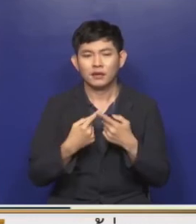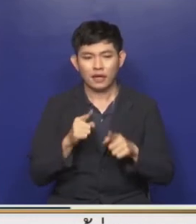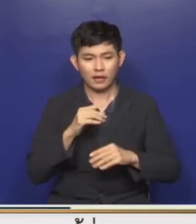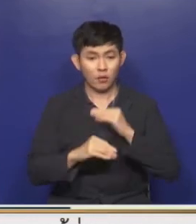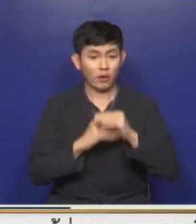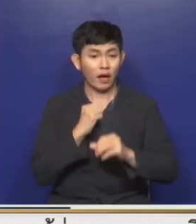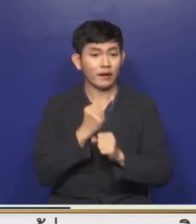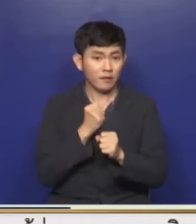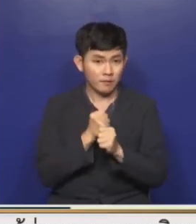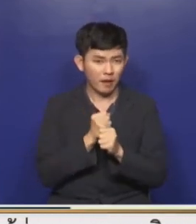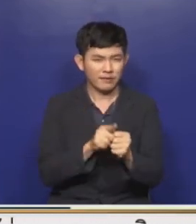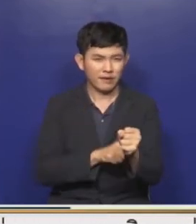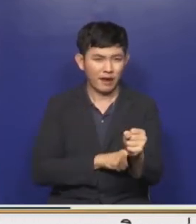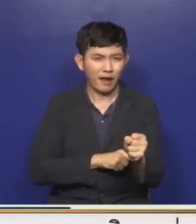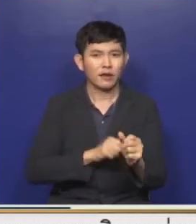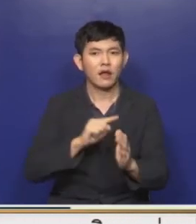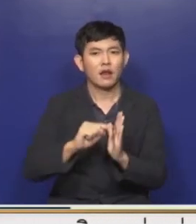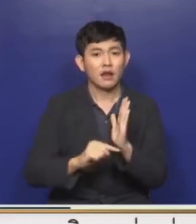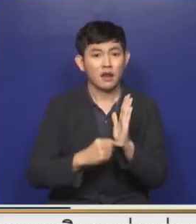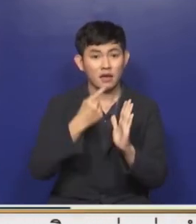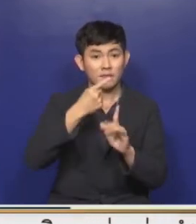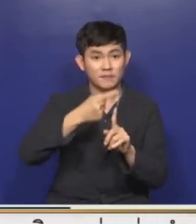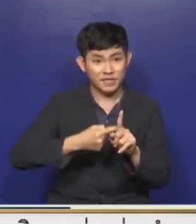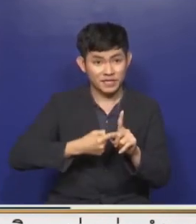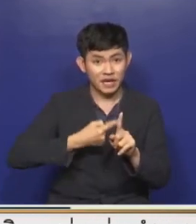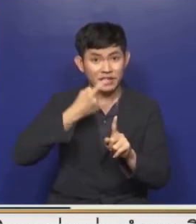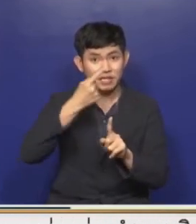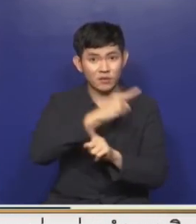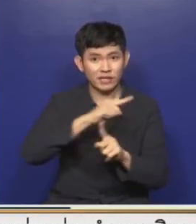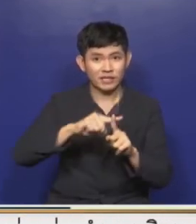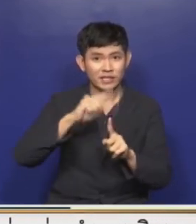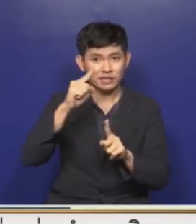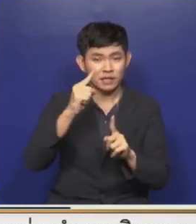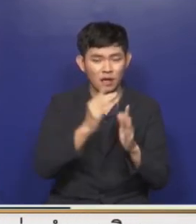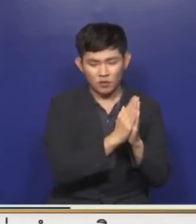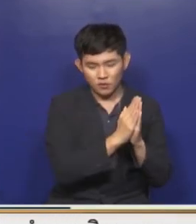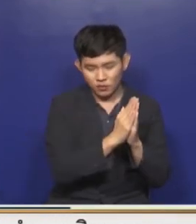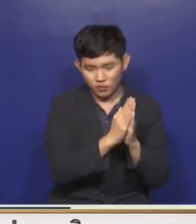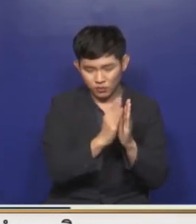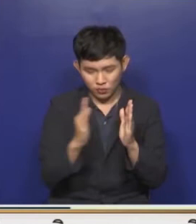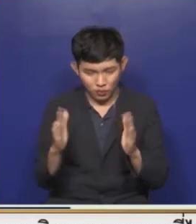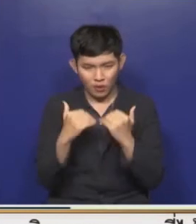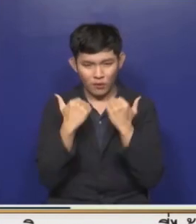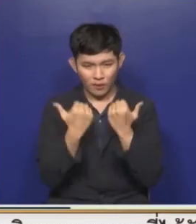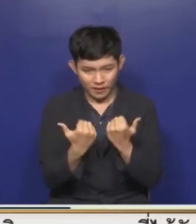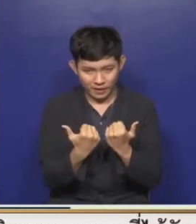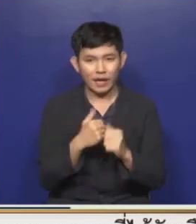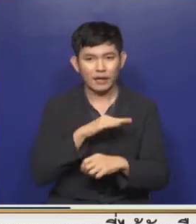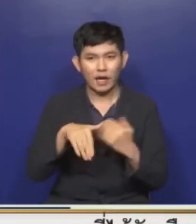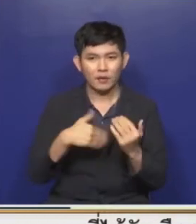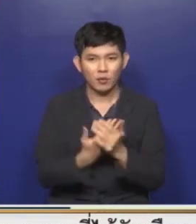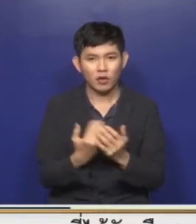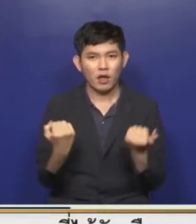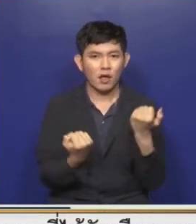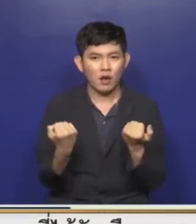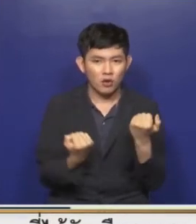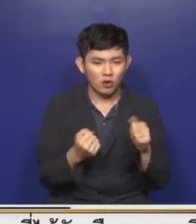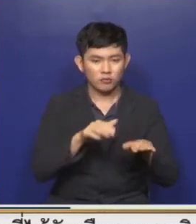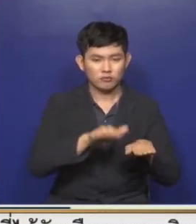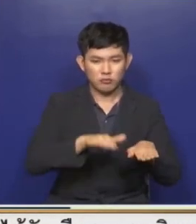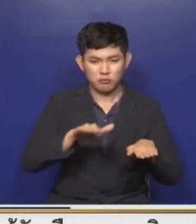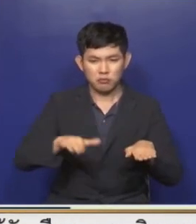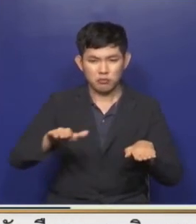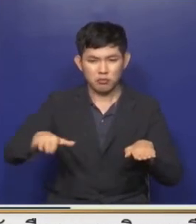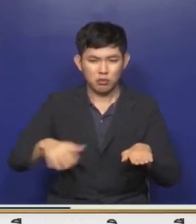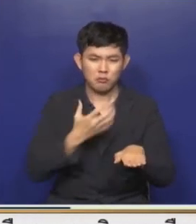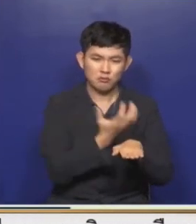ารนี้เราเริ่มตั้แต่เมวท 1 วกระราคมมาจถวันนี้มปริมาณรถยตที่เข้าไปเปลี่ยถายนมเครื่องรถยนต์ รถเก็